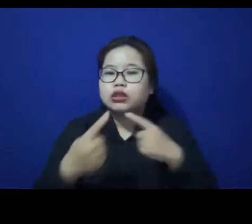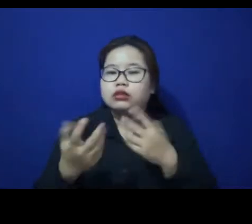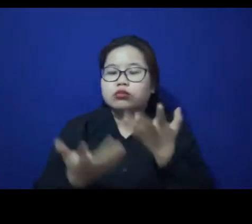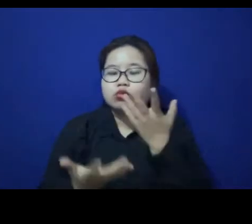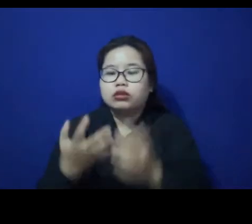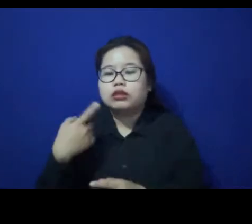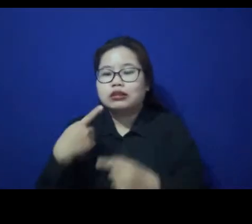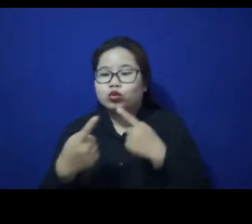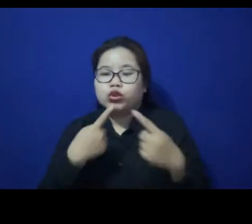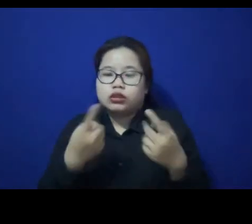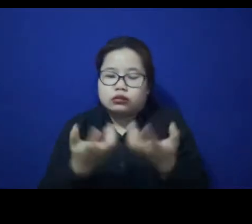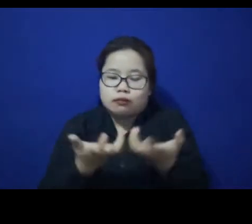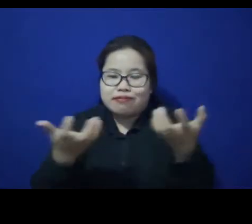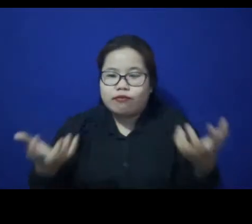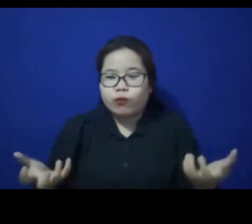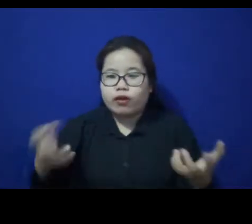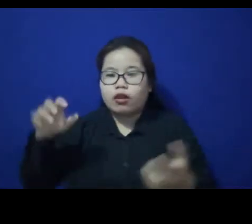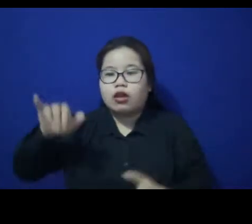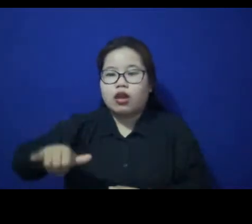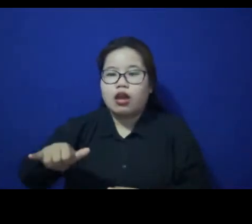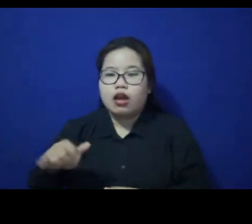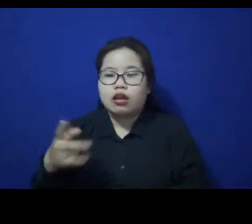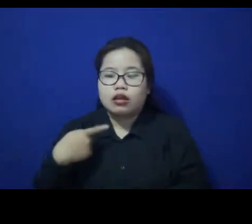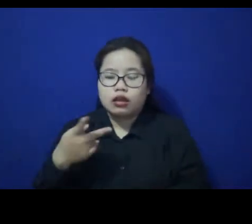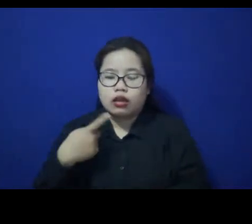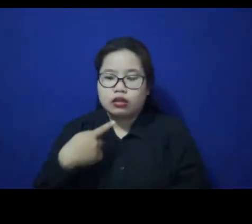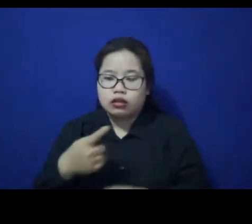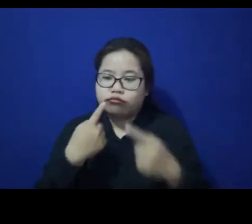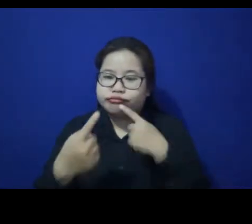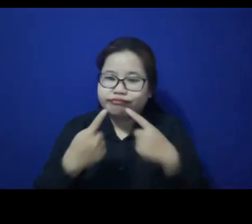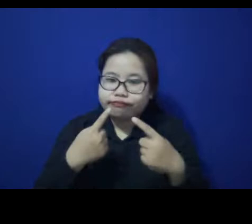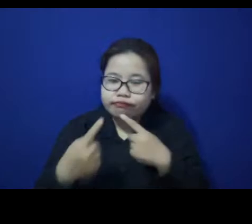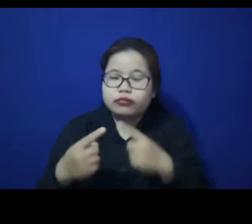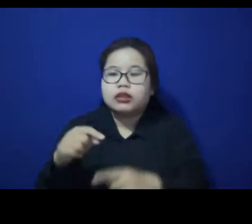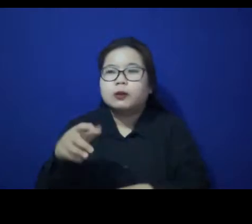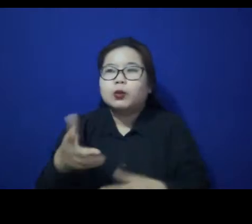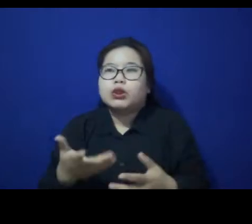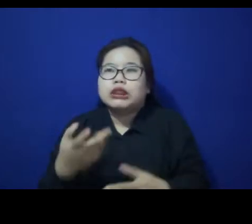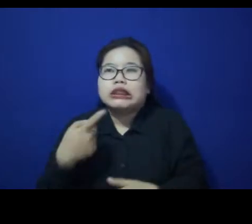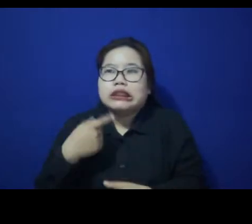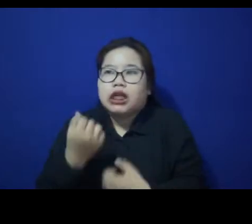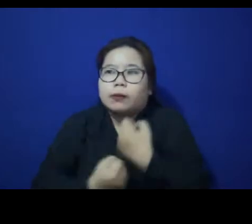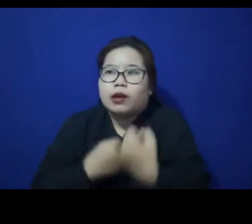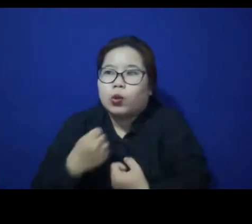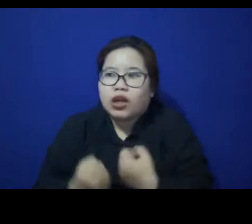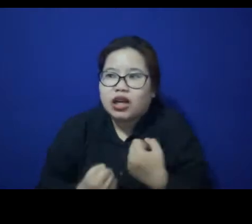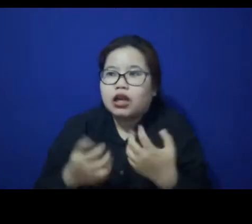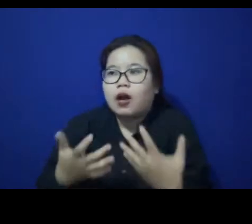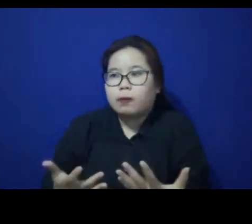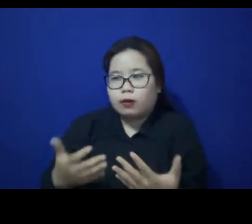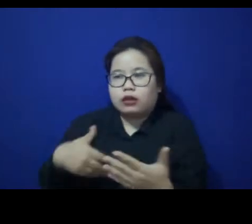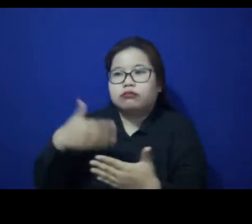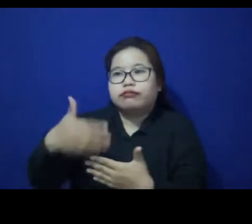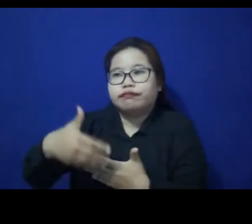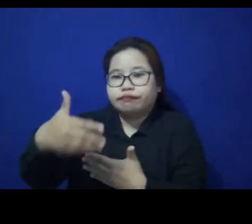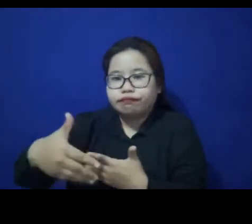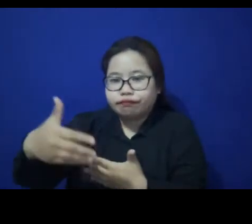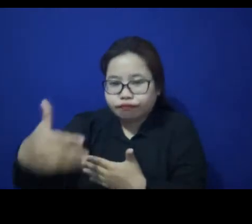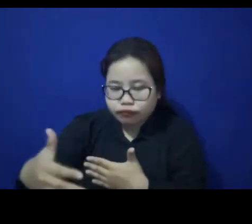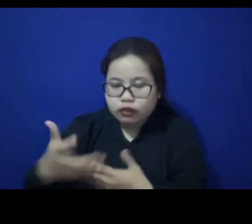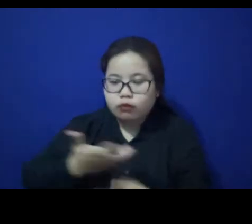diskusinya nanti akan berbeda. Kita akan juga mendiskusikan apa yang perlu kita lakukan selama beberapa hari ke depan.